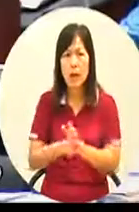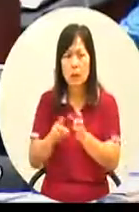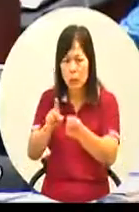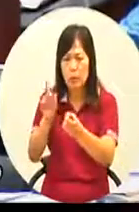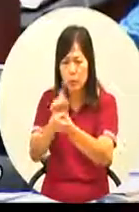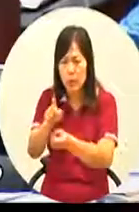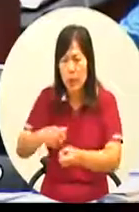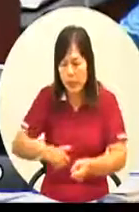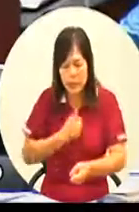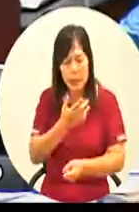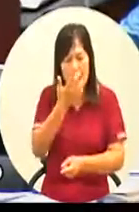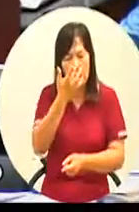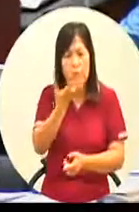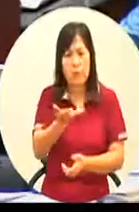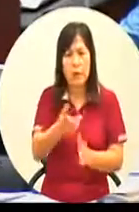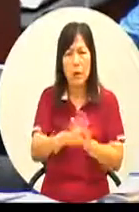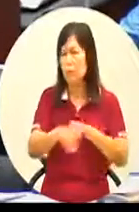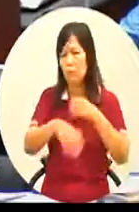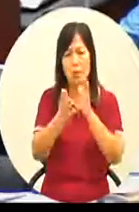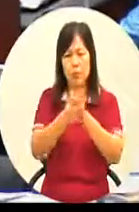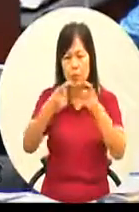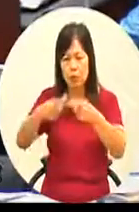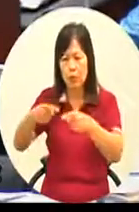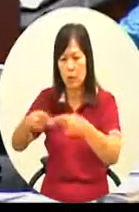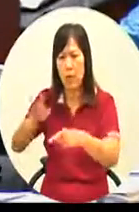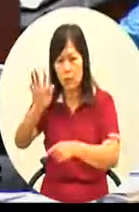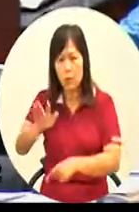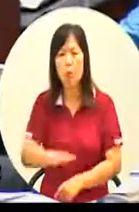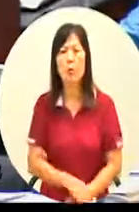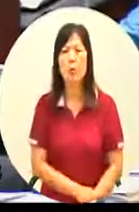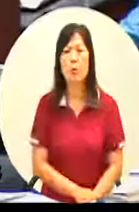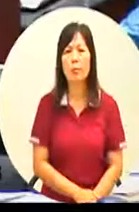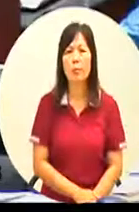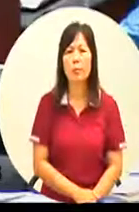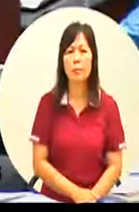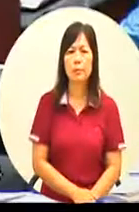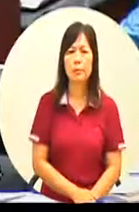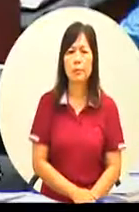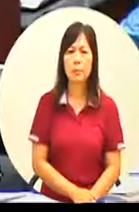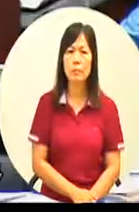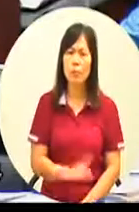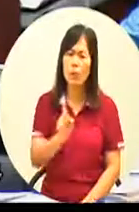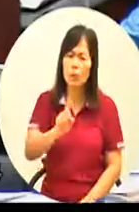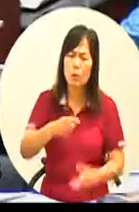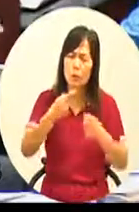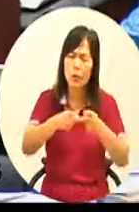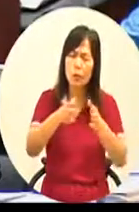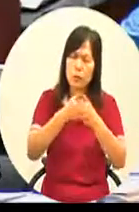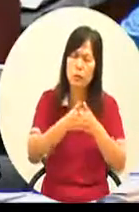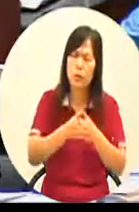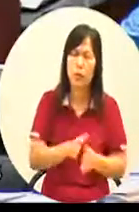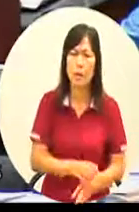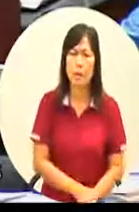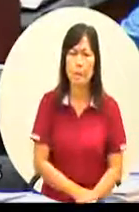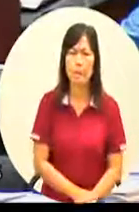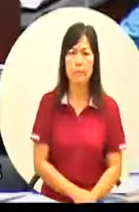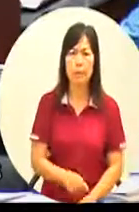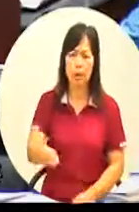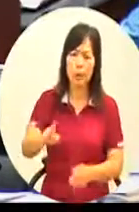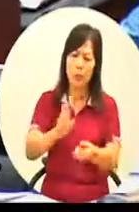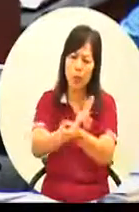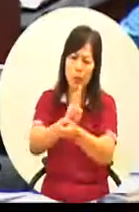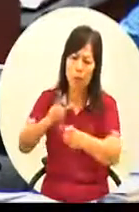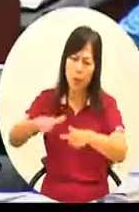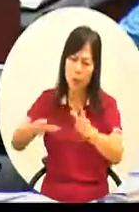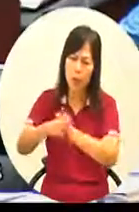不懂，伊拢甲拍折打折。啊，我是讲为什么你还要拍折？伊讲爱园啊内底有